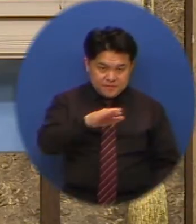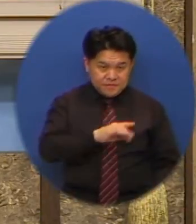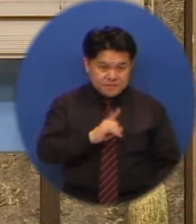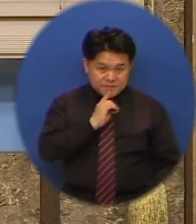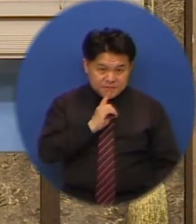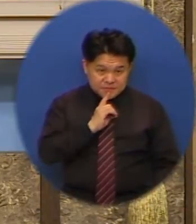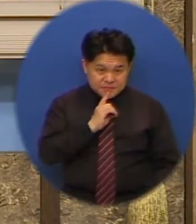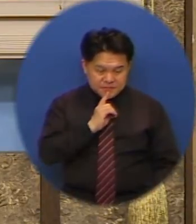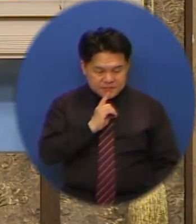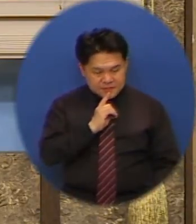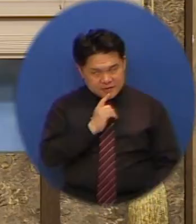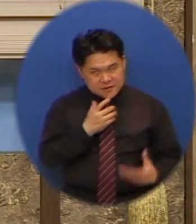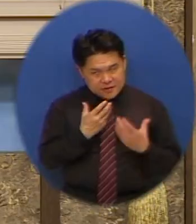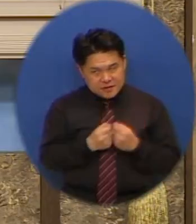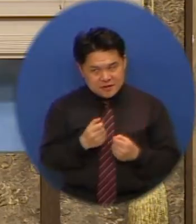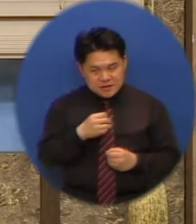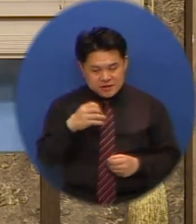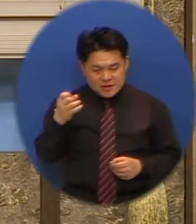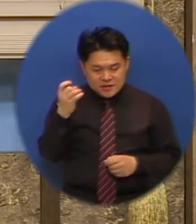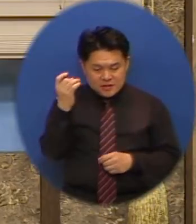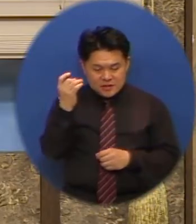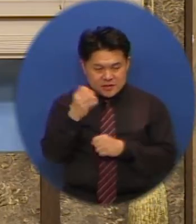지금 기초생활